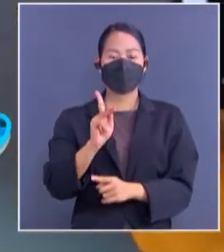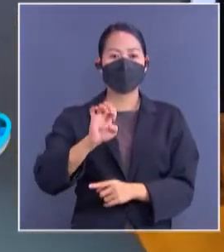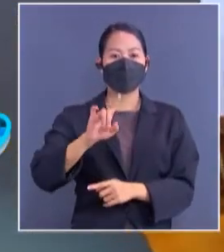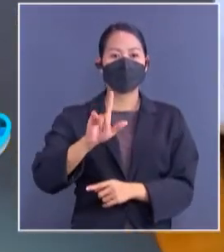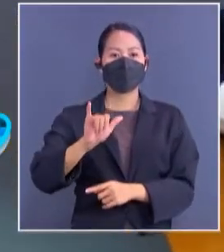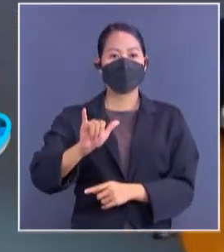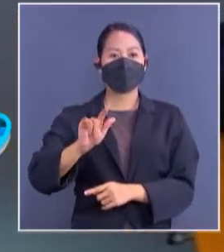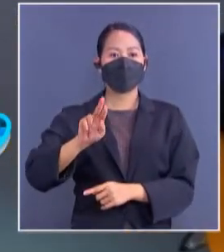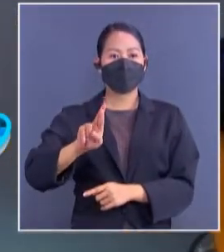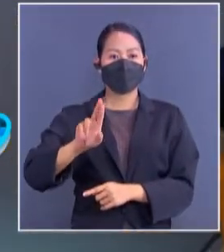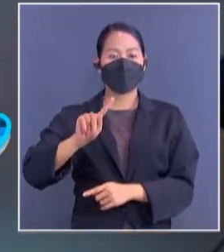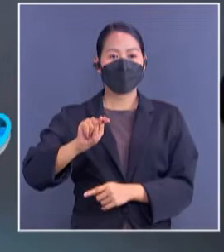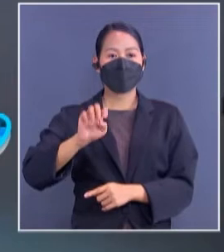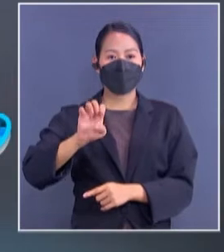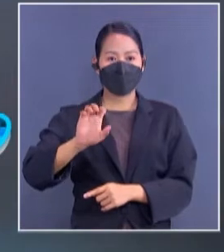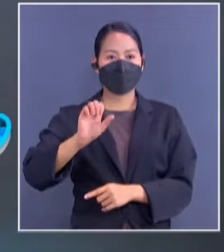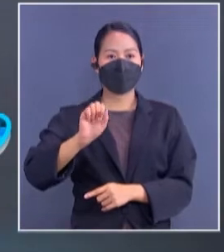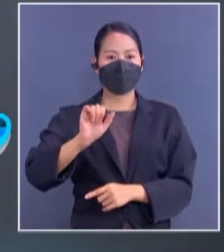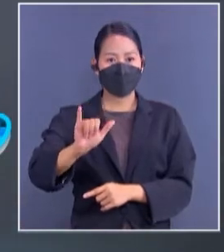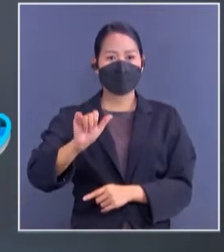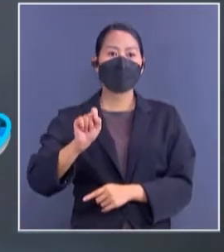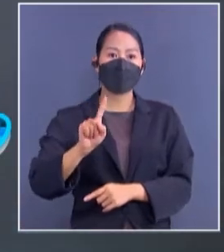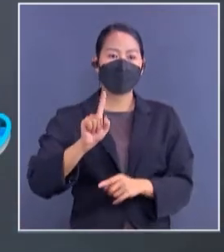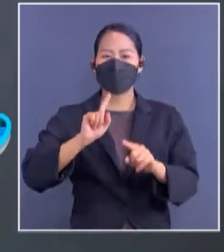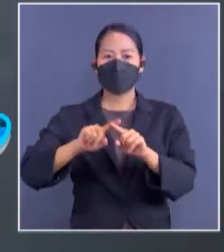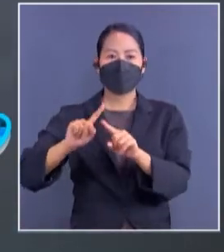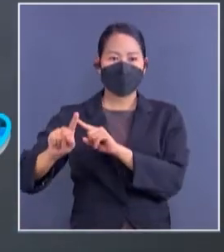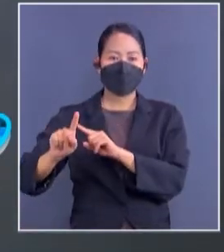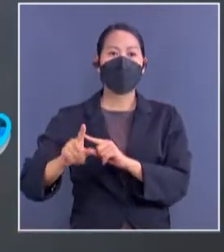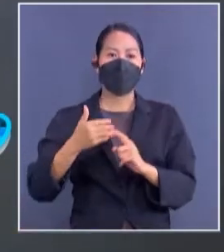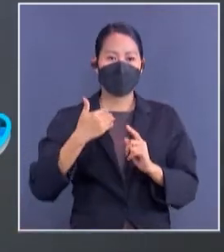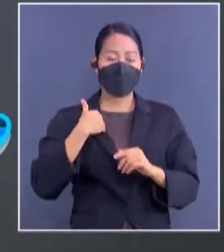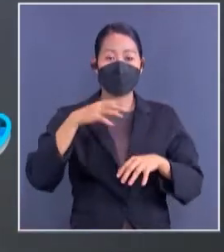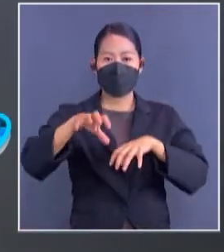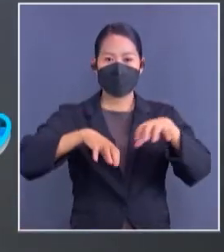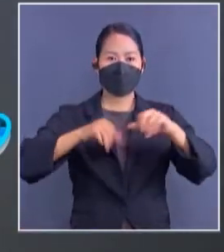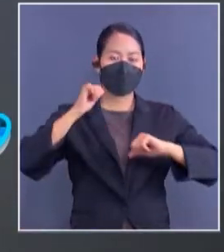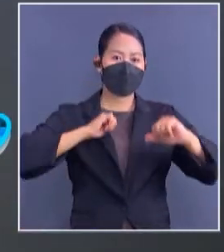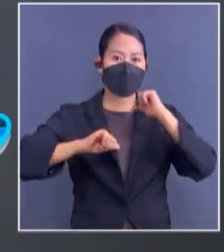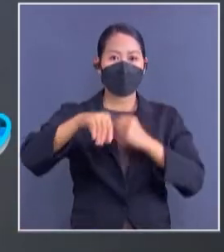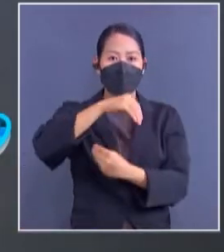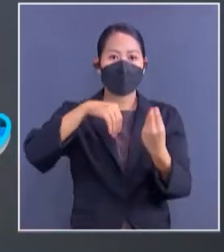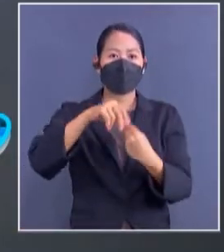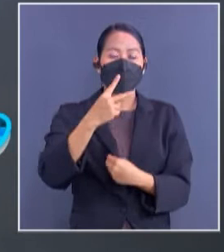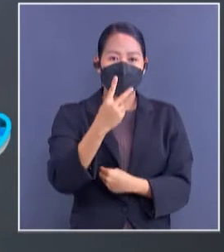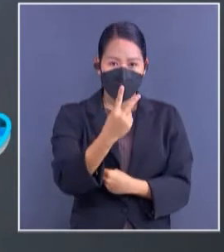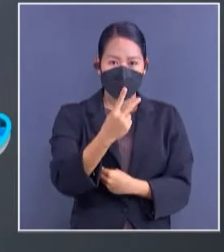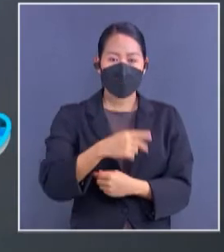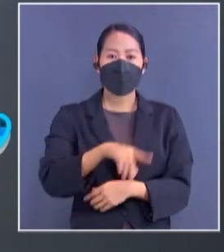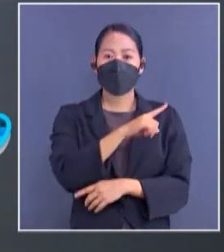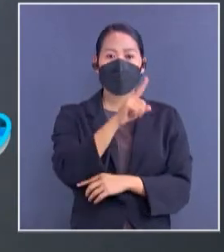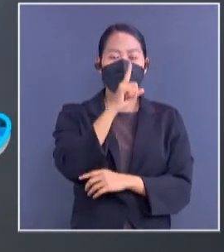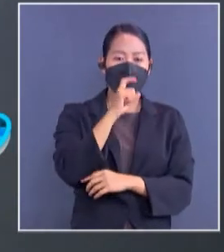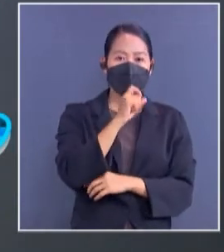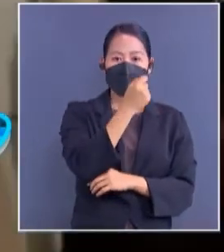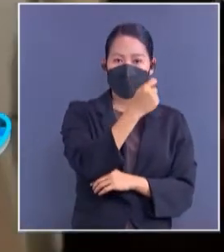วยเชิญยิ้มนะคะชรินทร์อินคอนเสิร์ตหมายเลข20มหากาพย์แห่งบทเพลงเปิดการแสดงเพียง2รอบเท่านั้นค่ะวันเสาร์ที่11แล้ววันอาทิตย์ที่